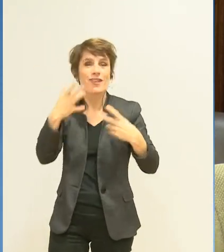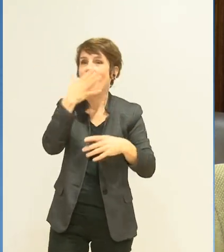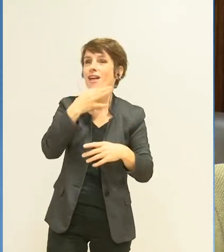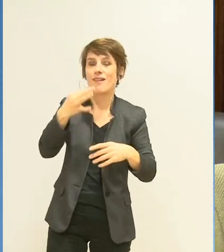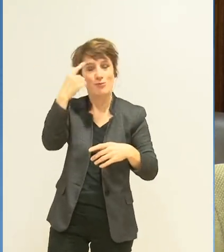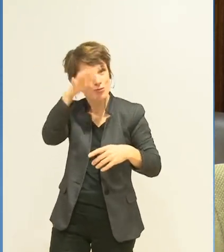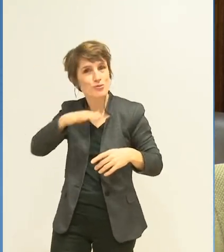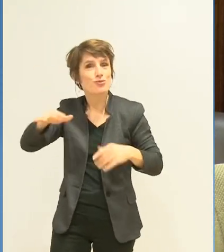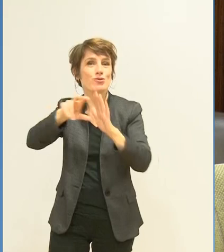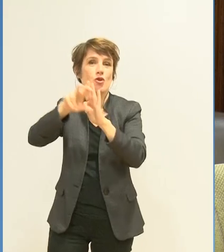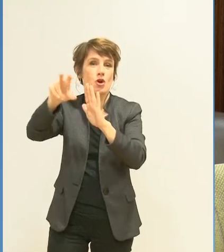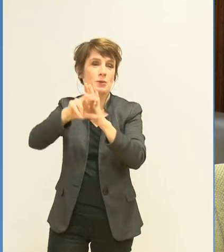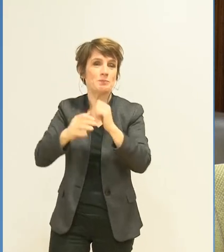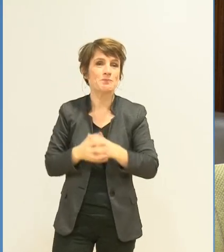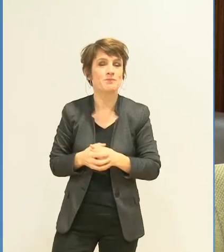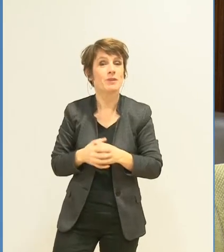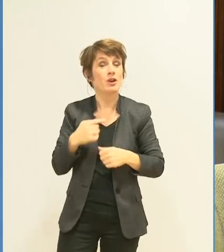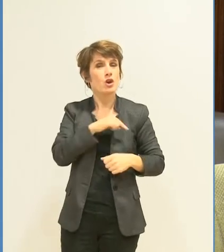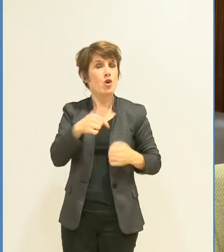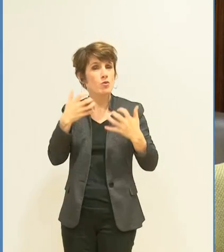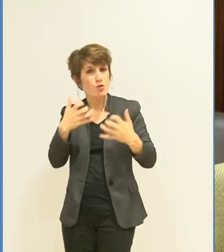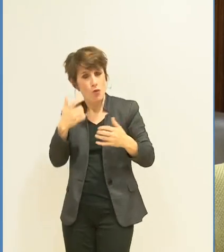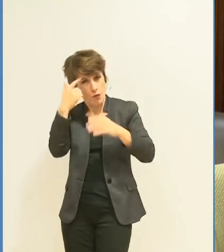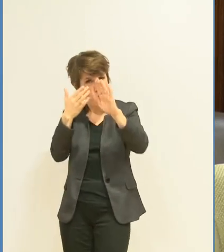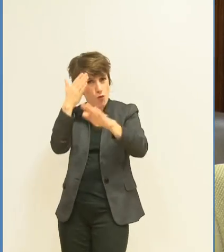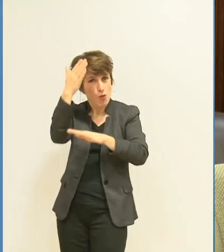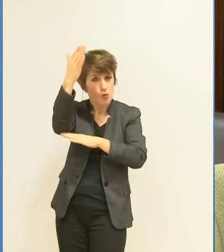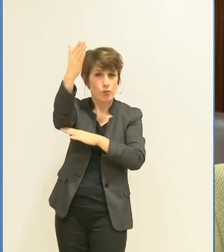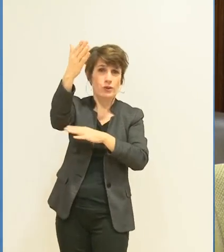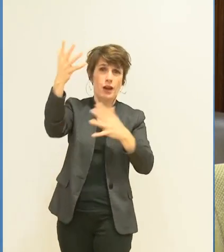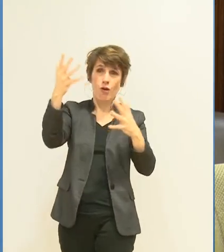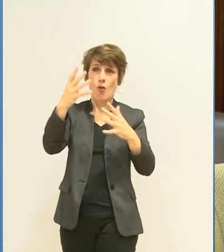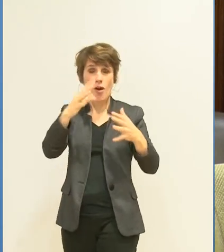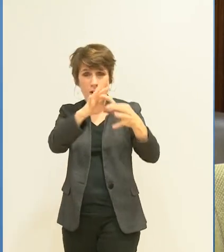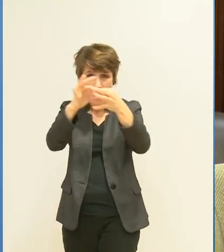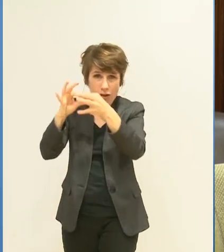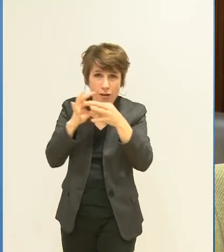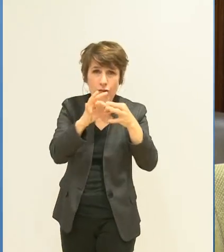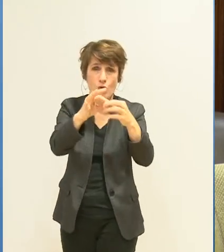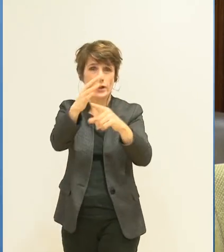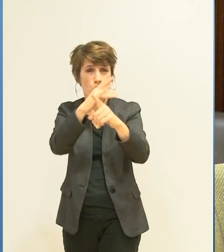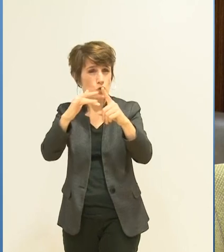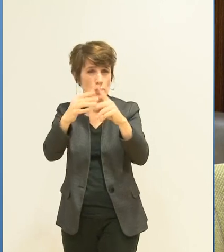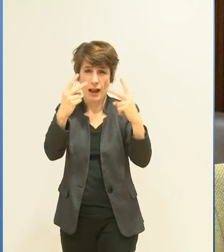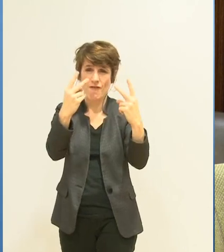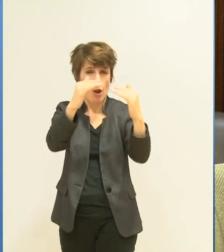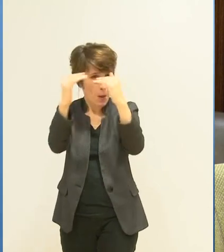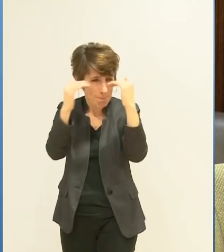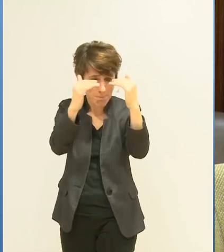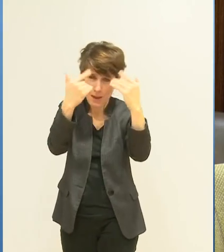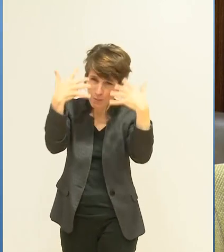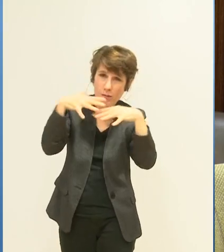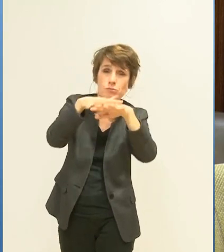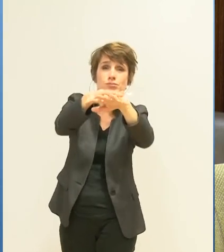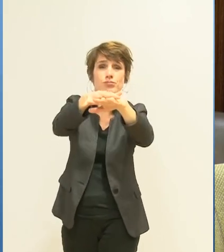ouvrir une fenêtre sur l'avenir de notre ville c'est favoriser à nouveau la cohésion sociale autour de valeurs communes c'est agir pour son